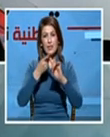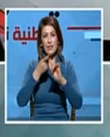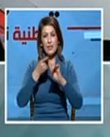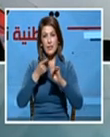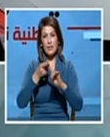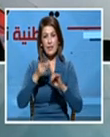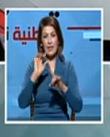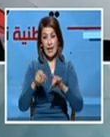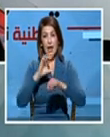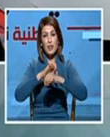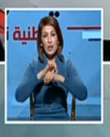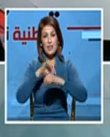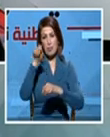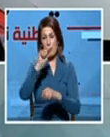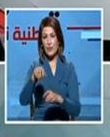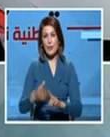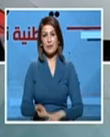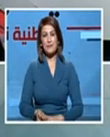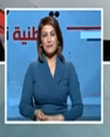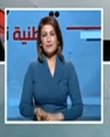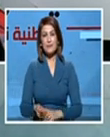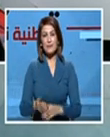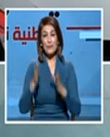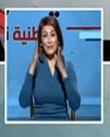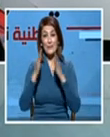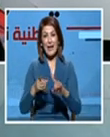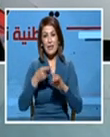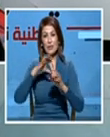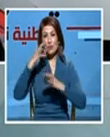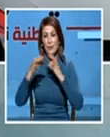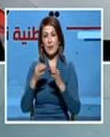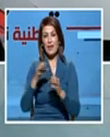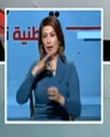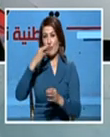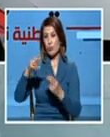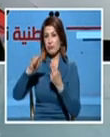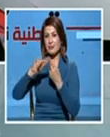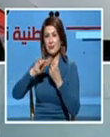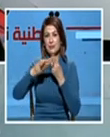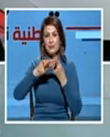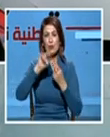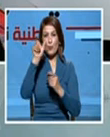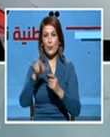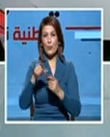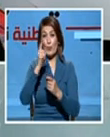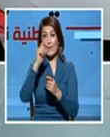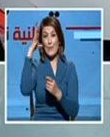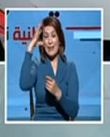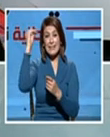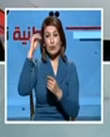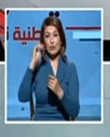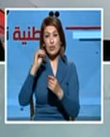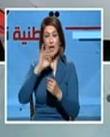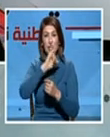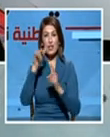مجعولة للأمراض هذوم. لكن هذوم كان المستلزمات توس، على خاطر كما قلت أنت إذا كان هذوم ننساوهم وقت اللي نخرجوا